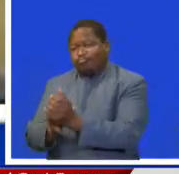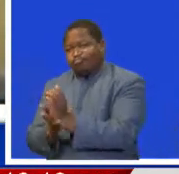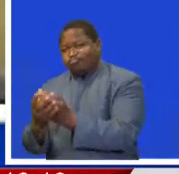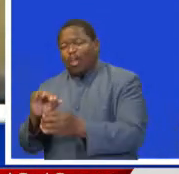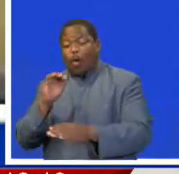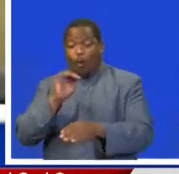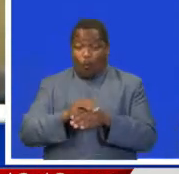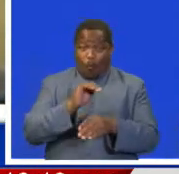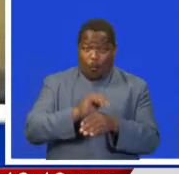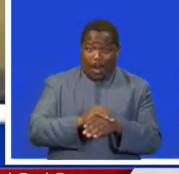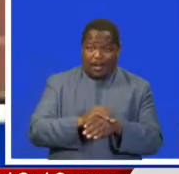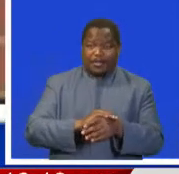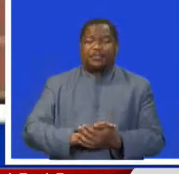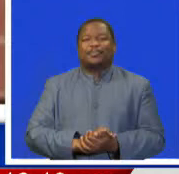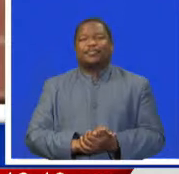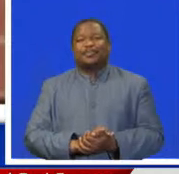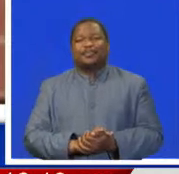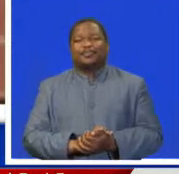kwetikolwa telibanga leliphansi.